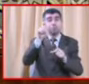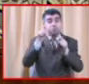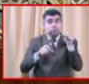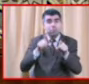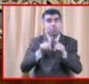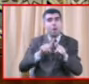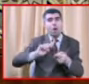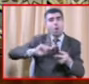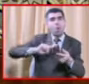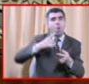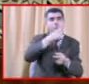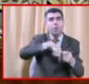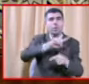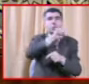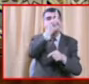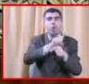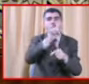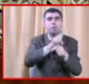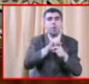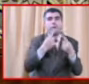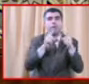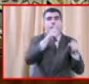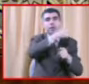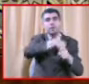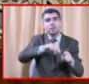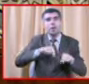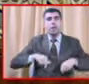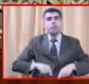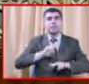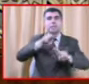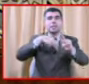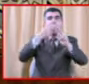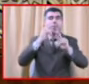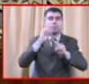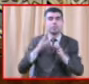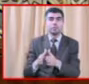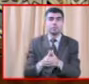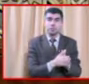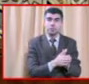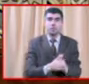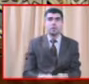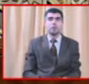دفعة واحدة لتنال جوابا موحدا من لدن السيد الوزير. السؤال الأول،